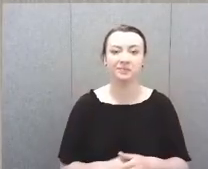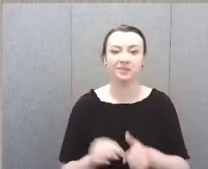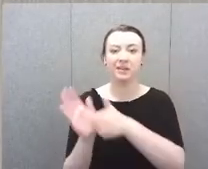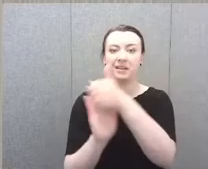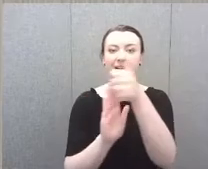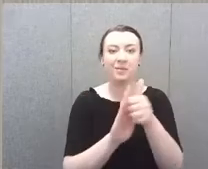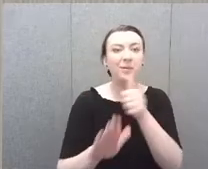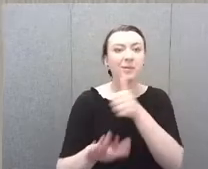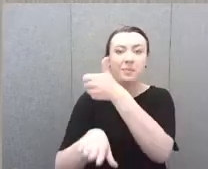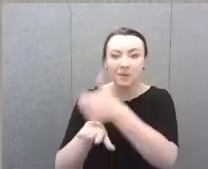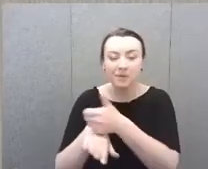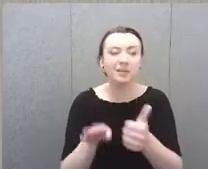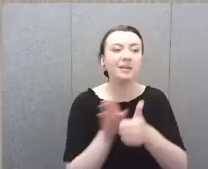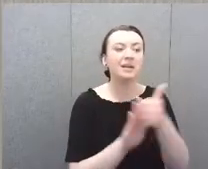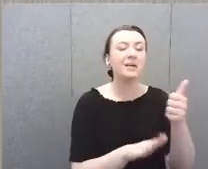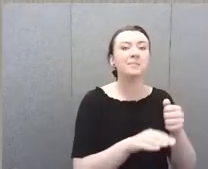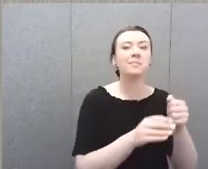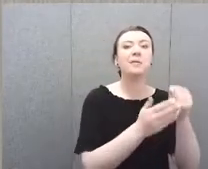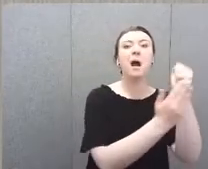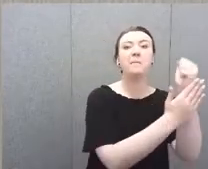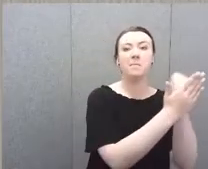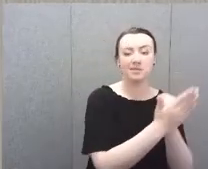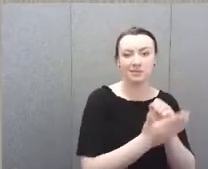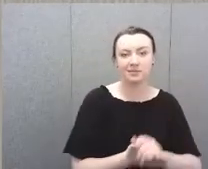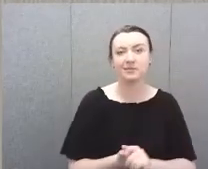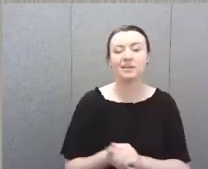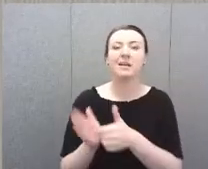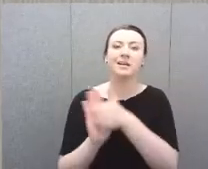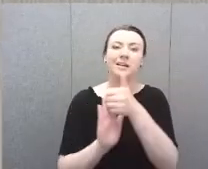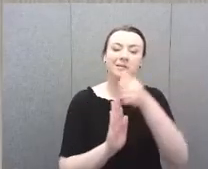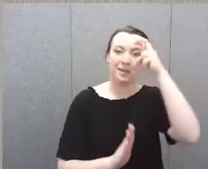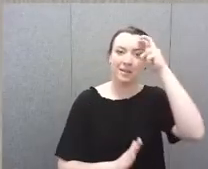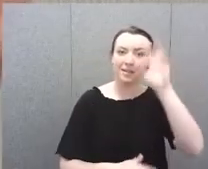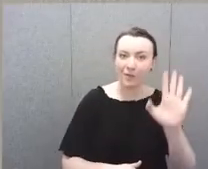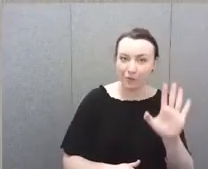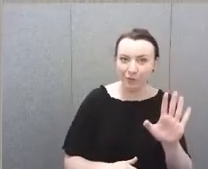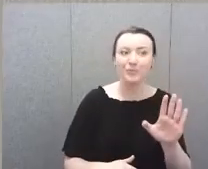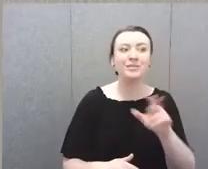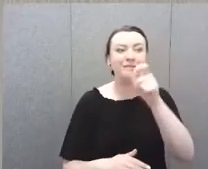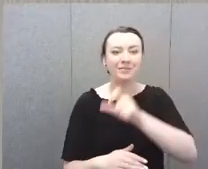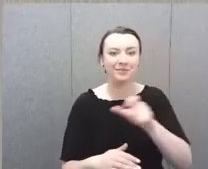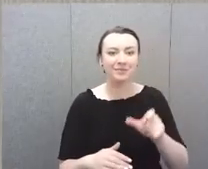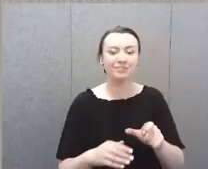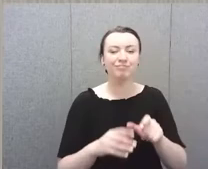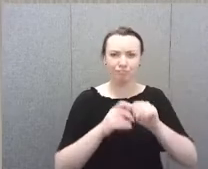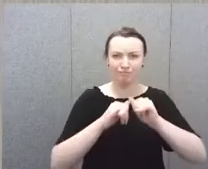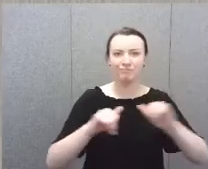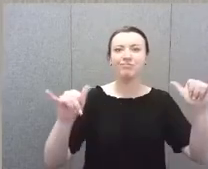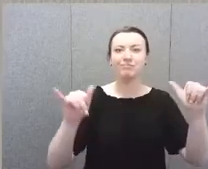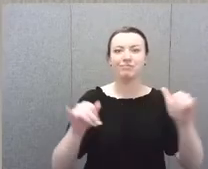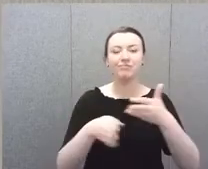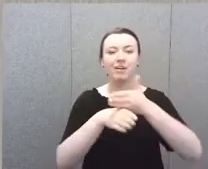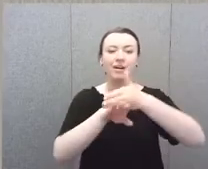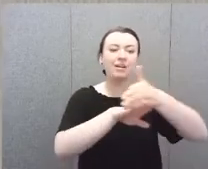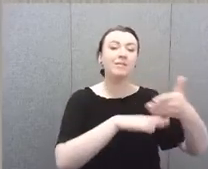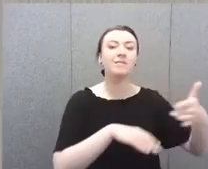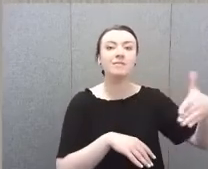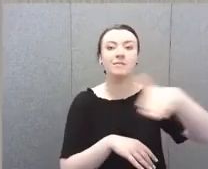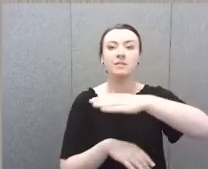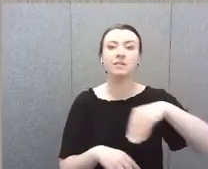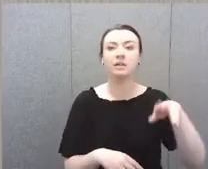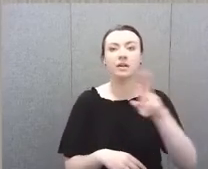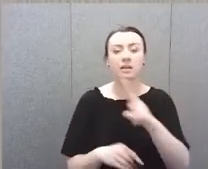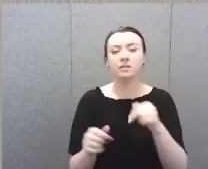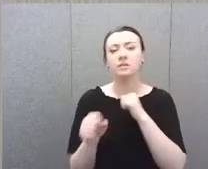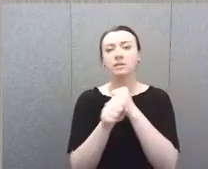Здравствуйте, уважаемый спикер, уважаемый посол, уважаемые неправительственные организации. Я